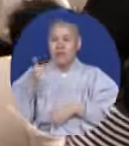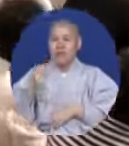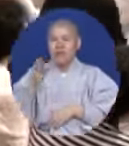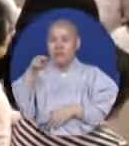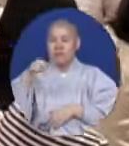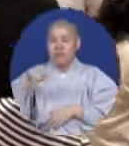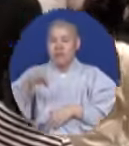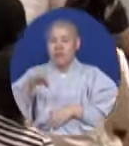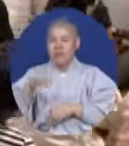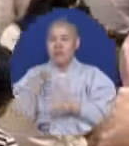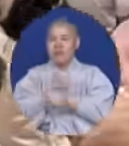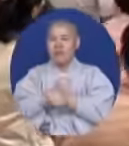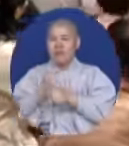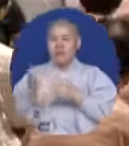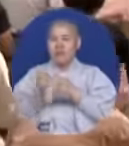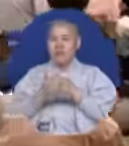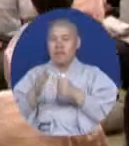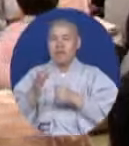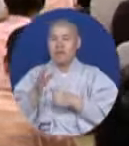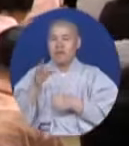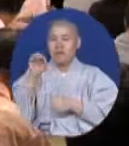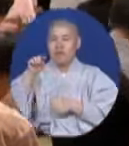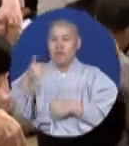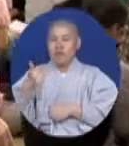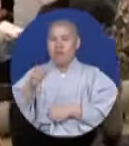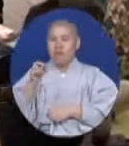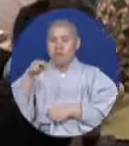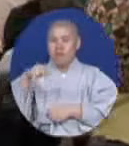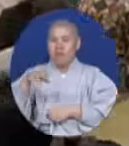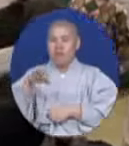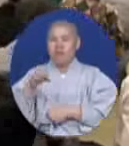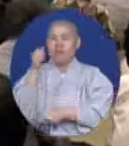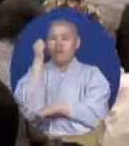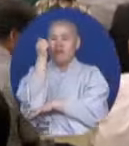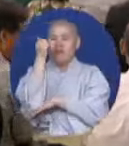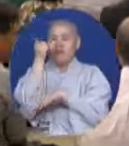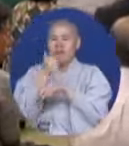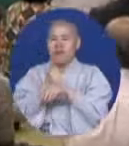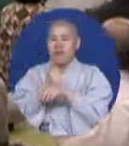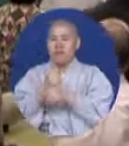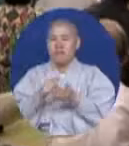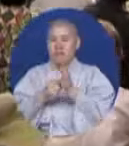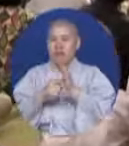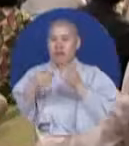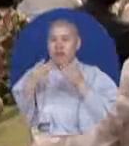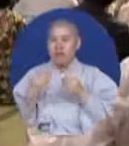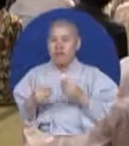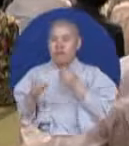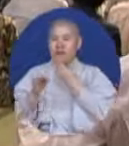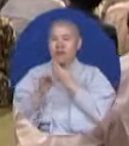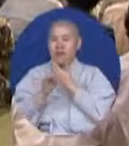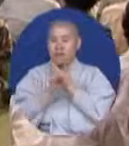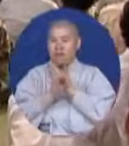원융 원융인과 이걸 비유로 말하면